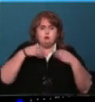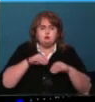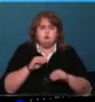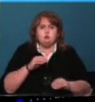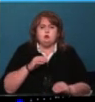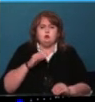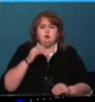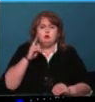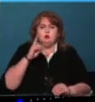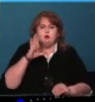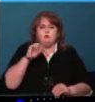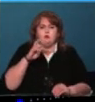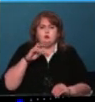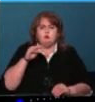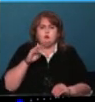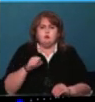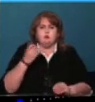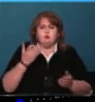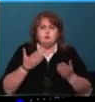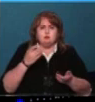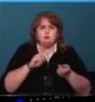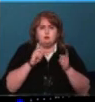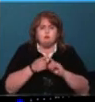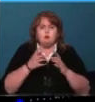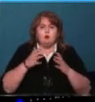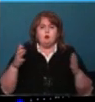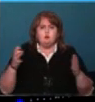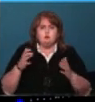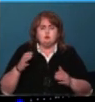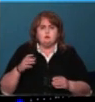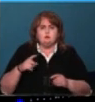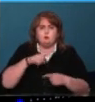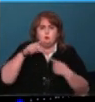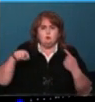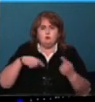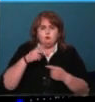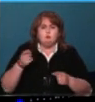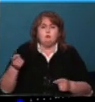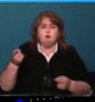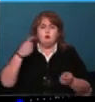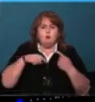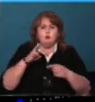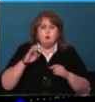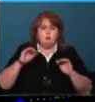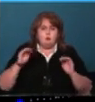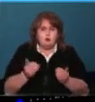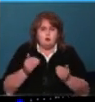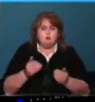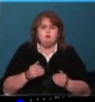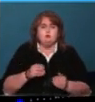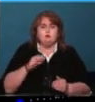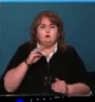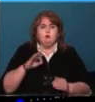или поглощение кванта. Если наоборот, с большего энергетического уровня переходит на меньший энергетический уровень,